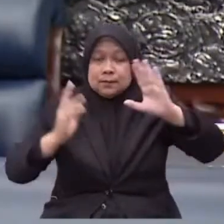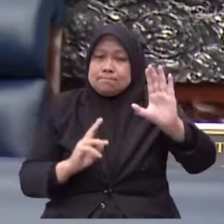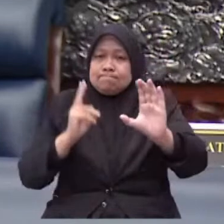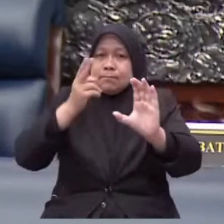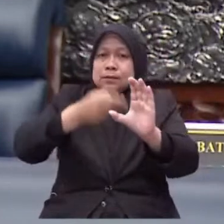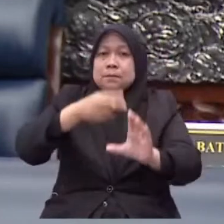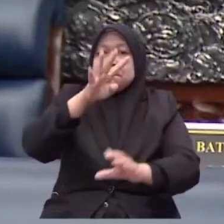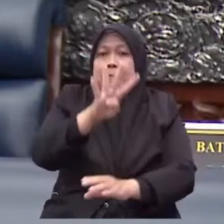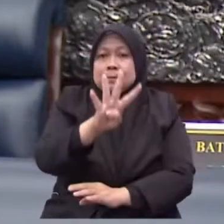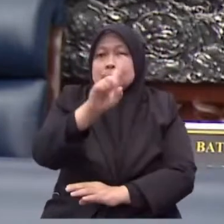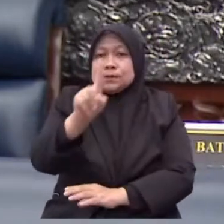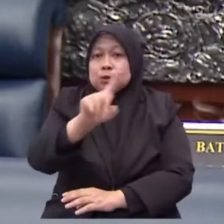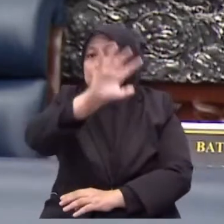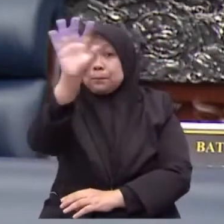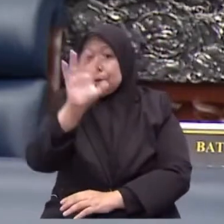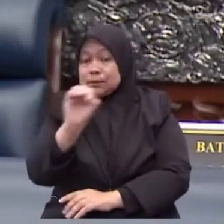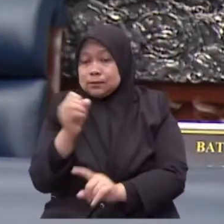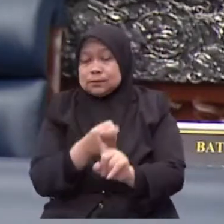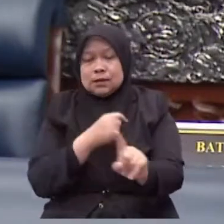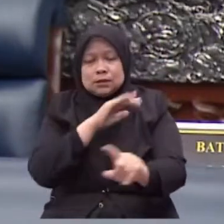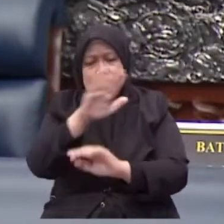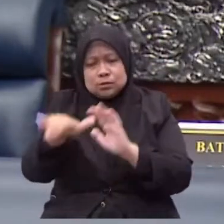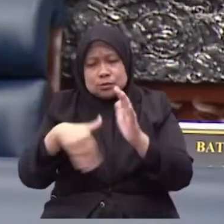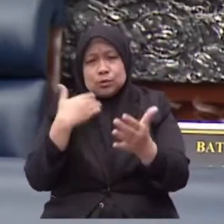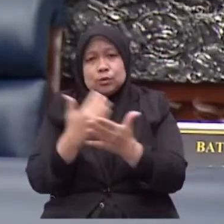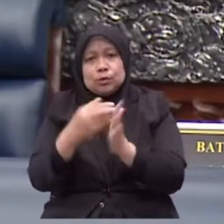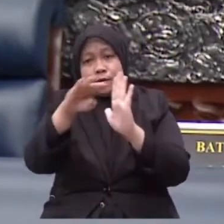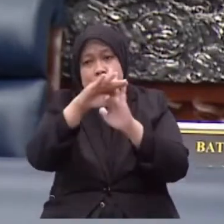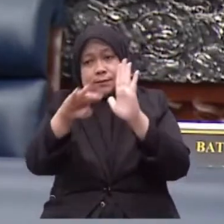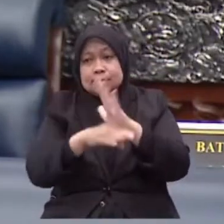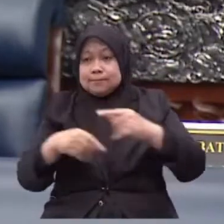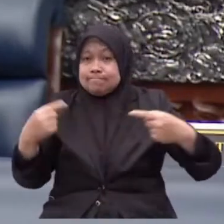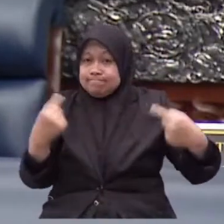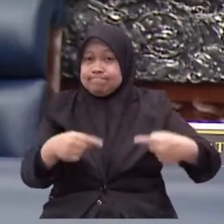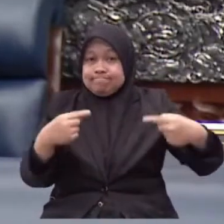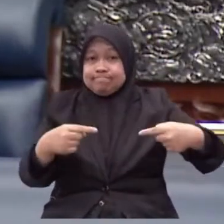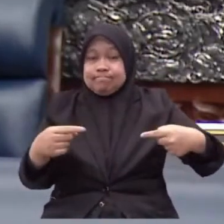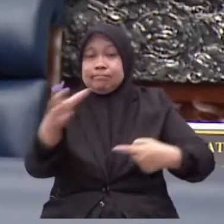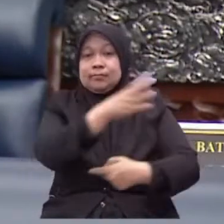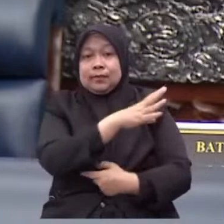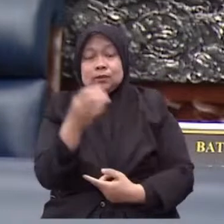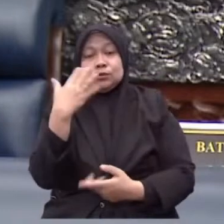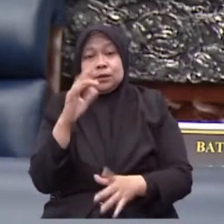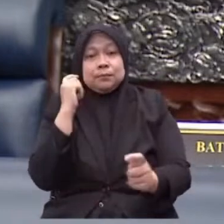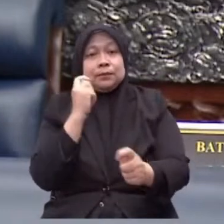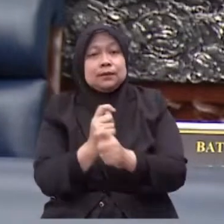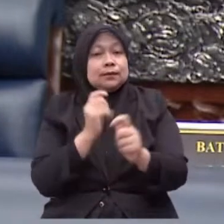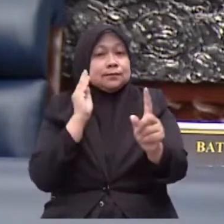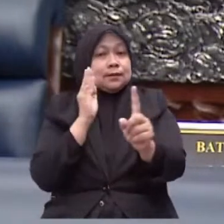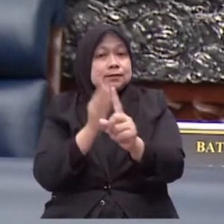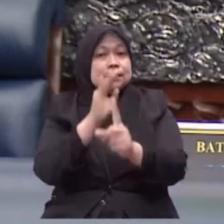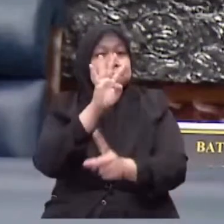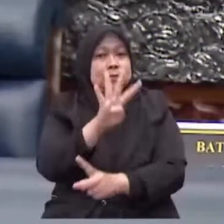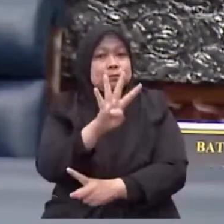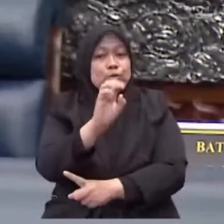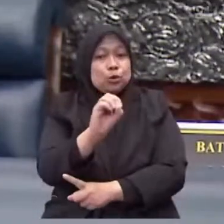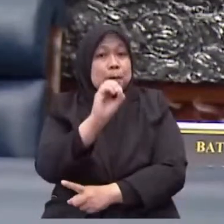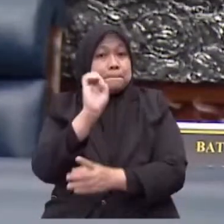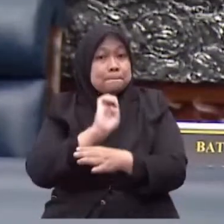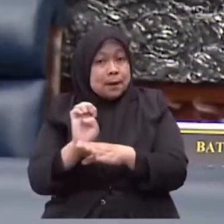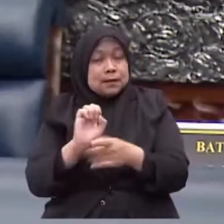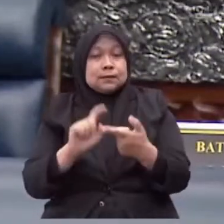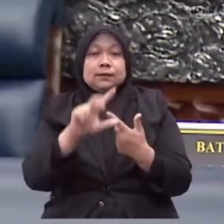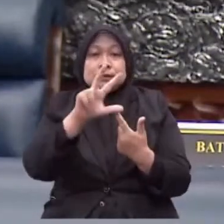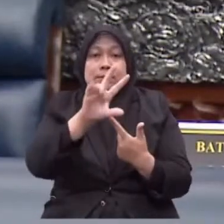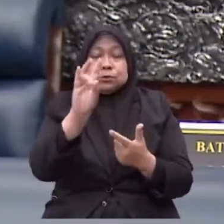menyertai 41 ratus daripada keseluruhan acara yang dipertandingkan dan telah Menetapkan sasaran 40 pingat emas